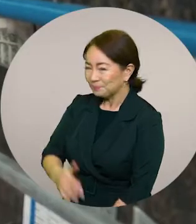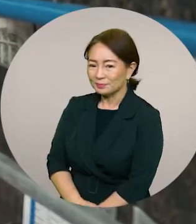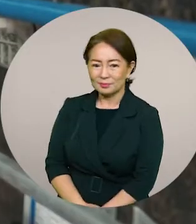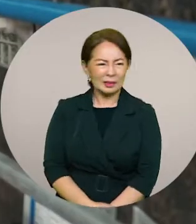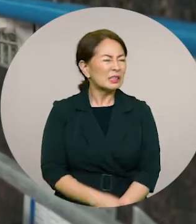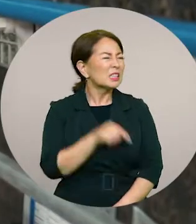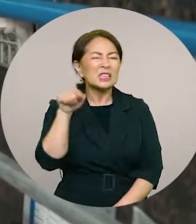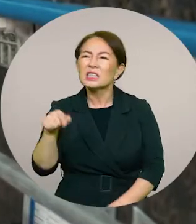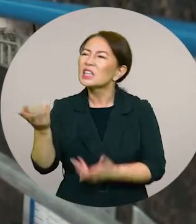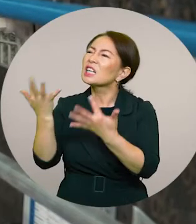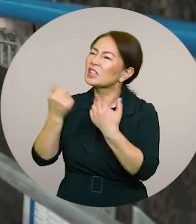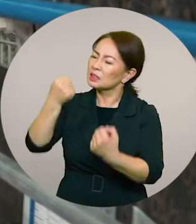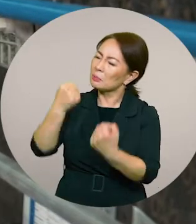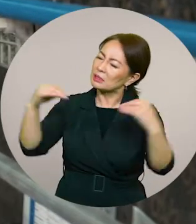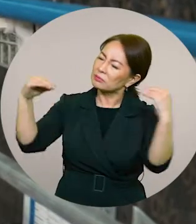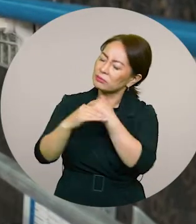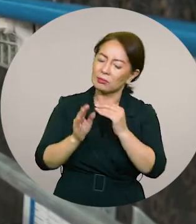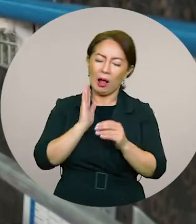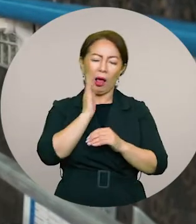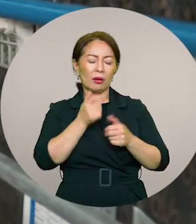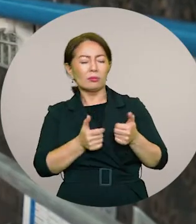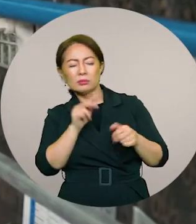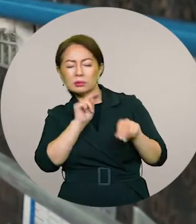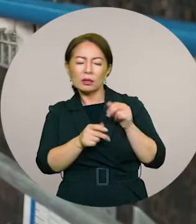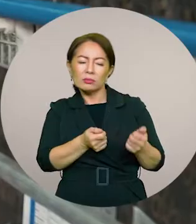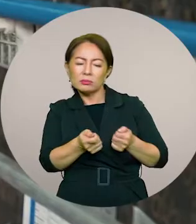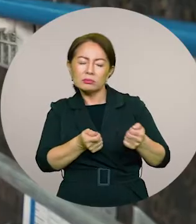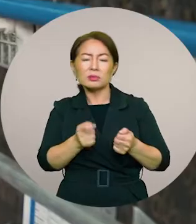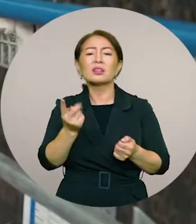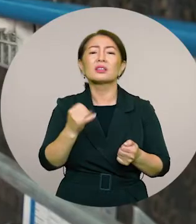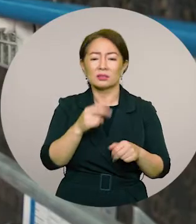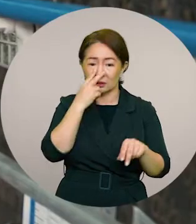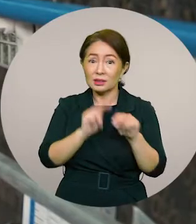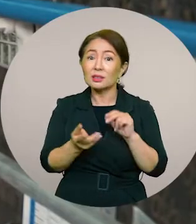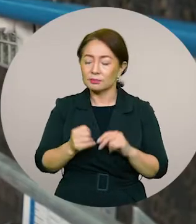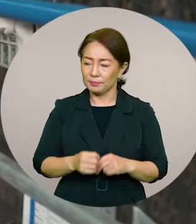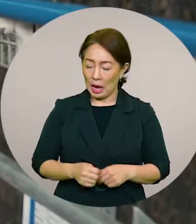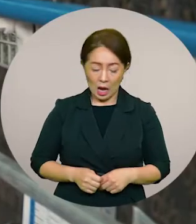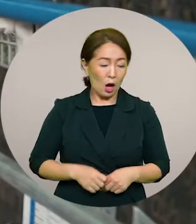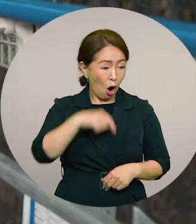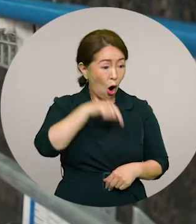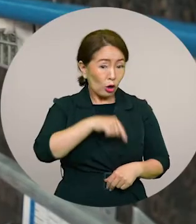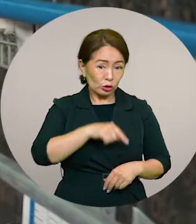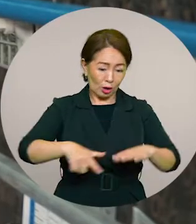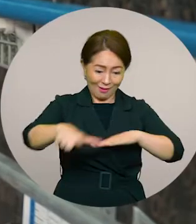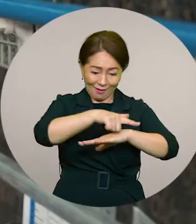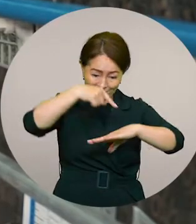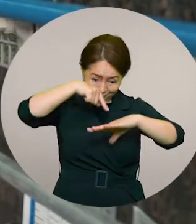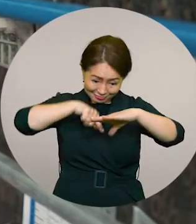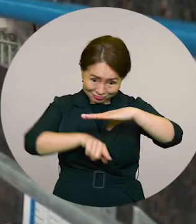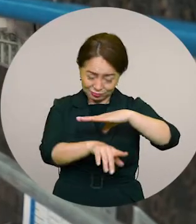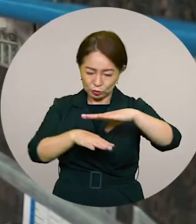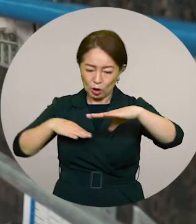За энэ одоо хэдэн тоног төхөөрөмжийг алсаас хянаад байна? За яг одоо бид нар уухан гүний уухан тэг хөндлөн малтад